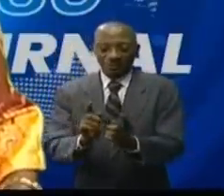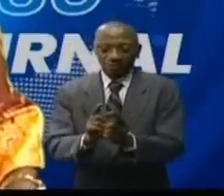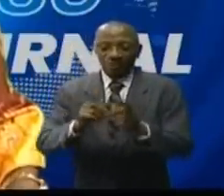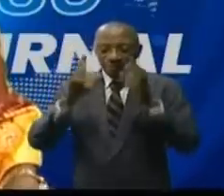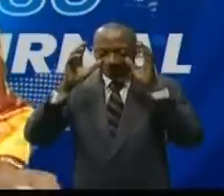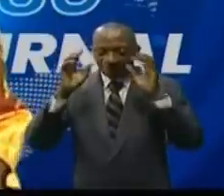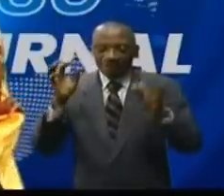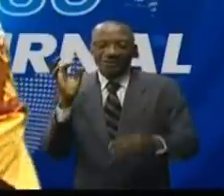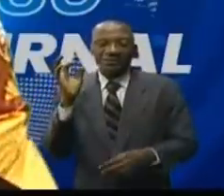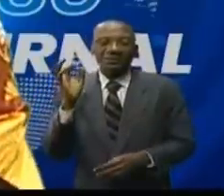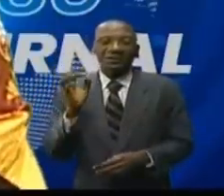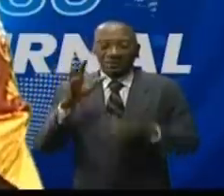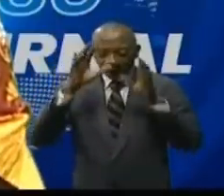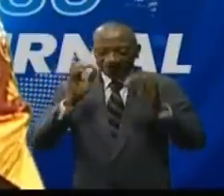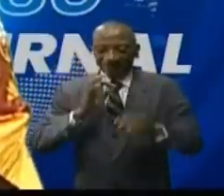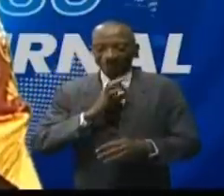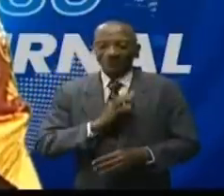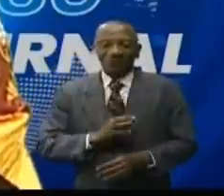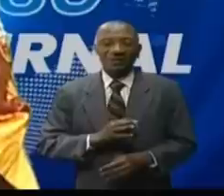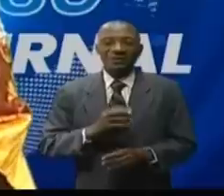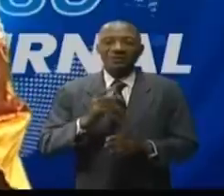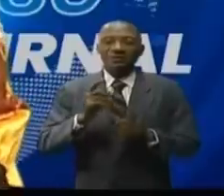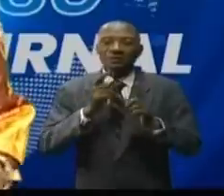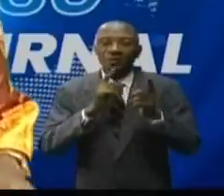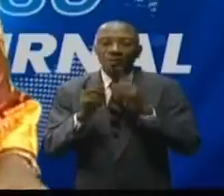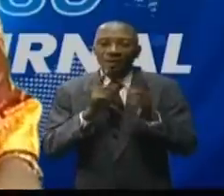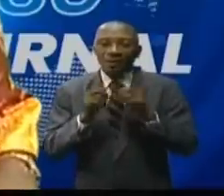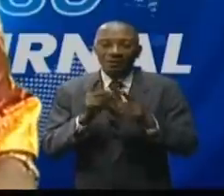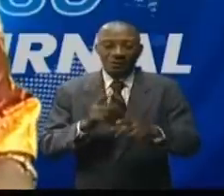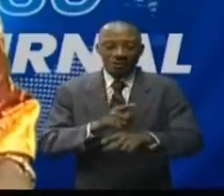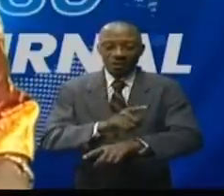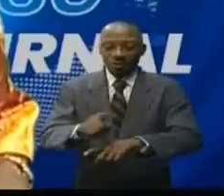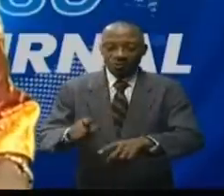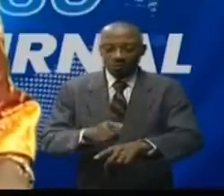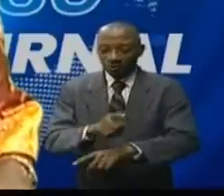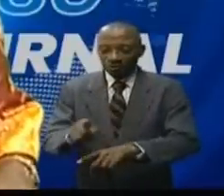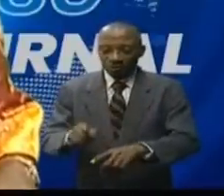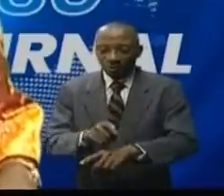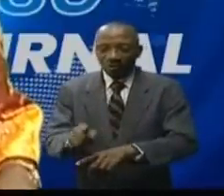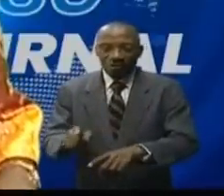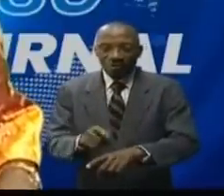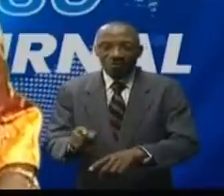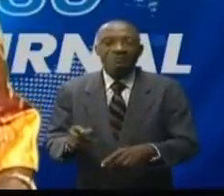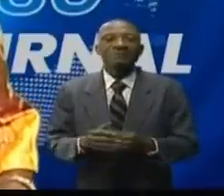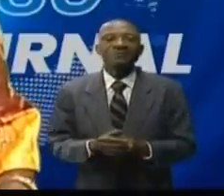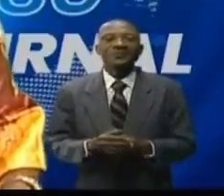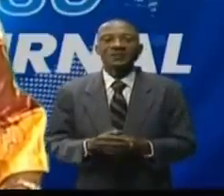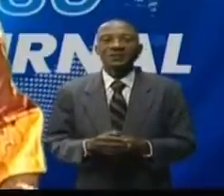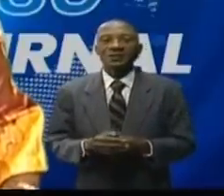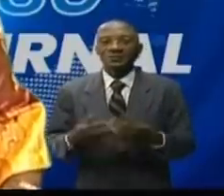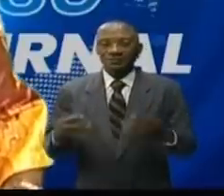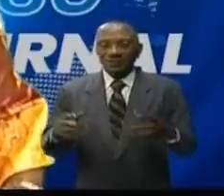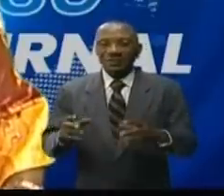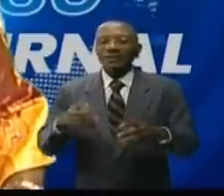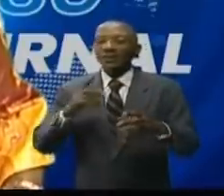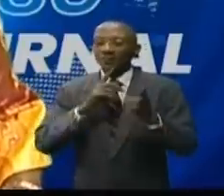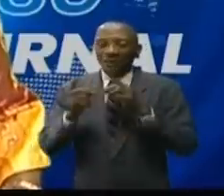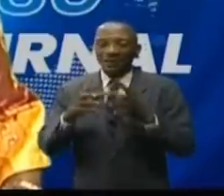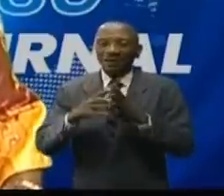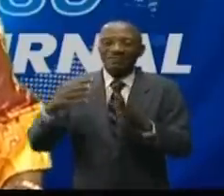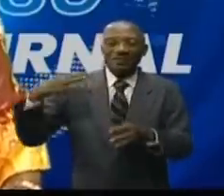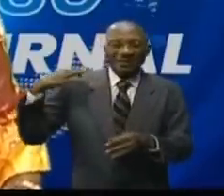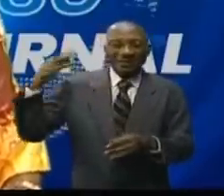deux personnalités ont eu un tête-à-tête d'une heure après avoir échangé aux côtés de leurs délégations respectives.